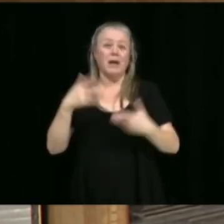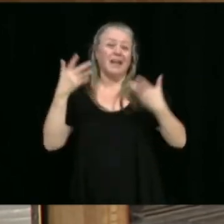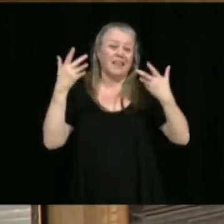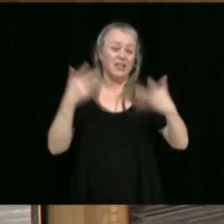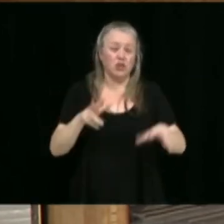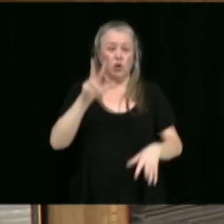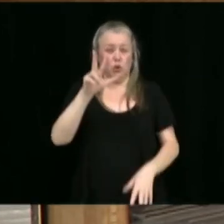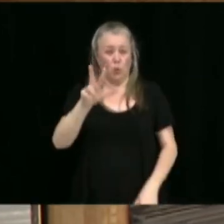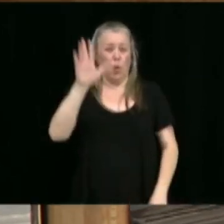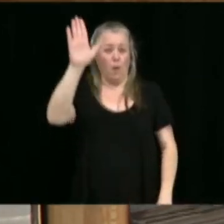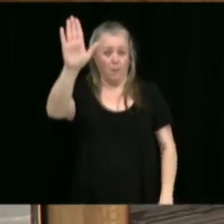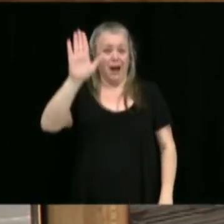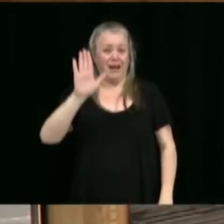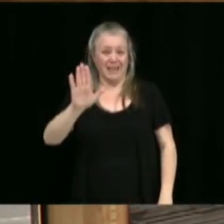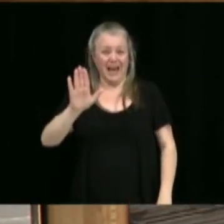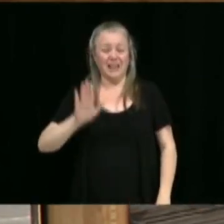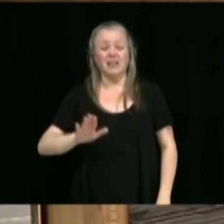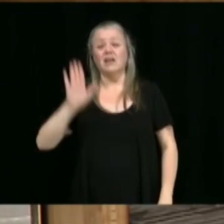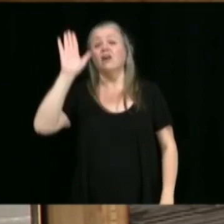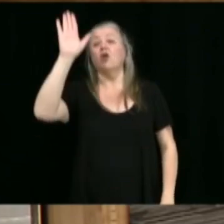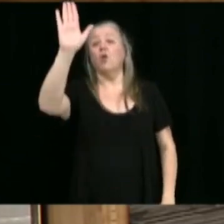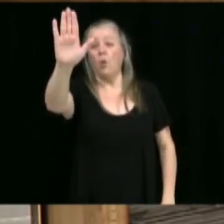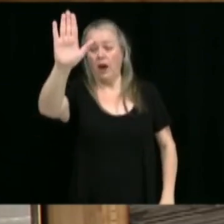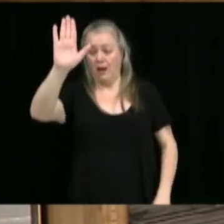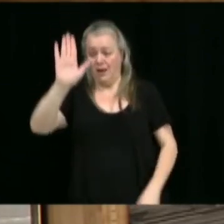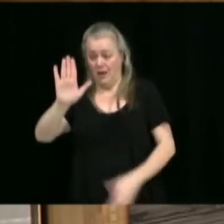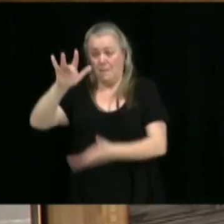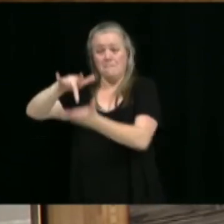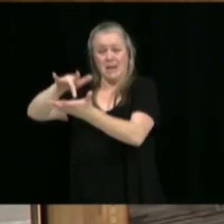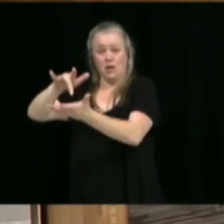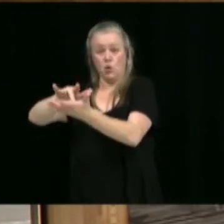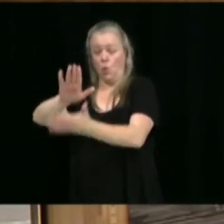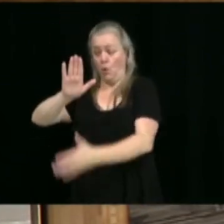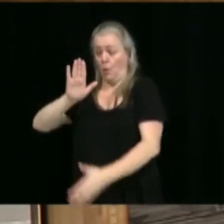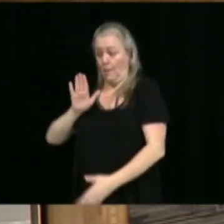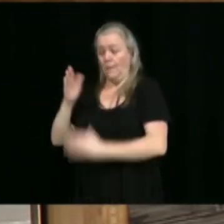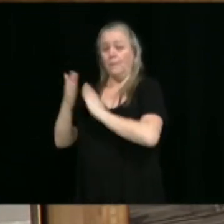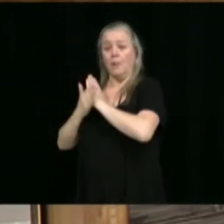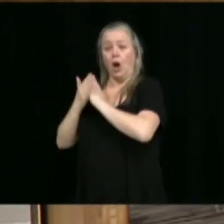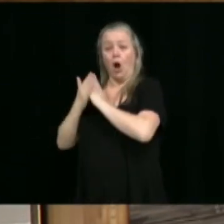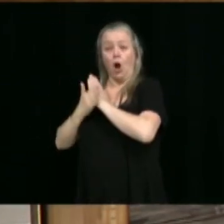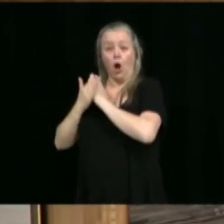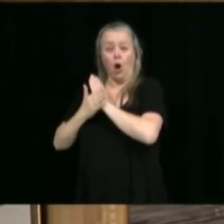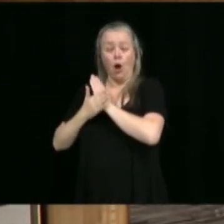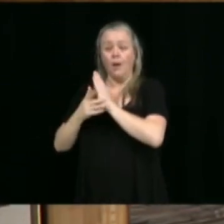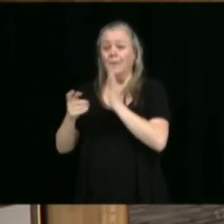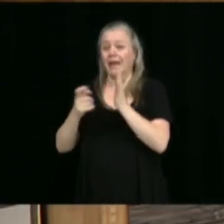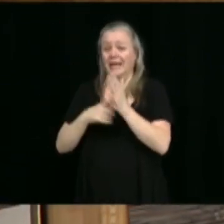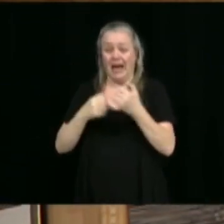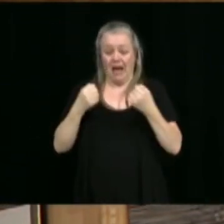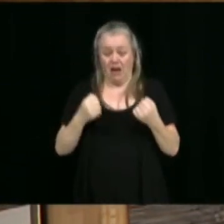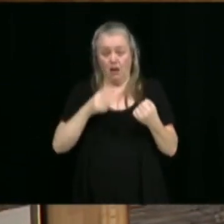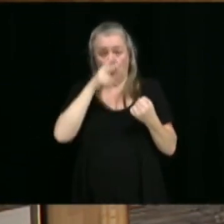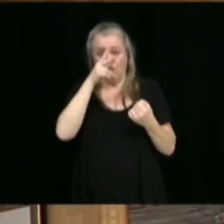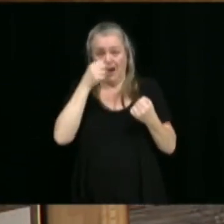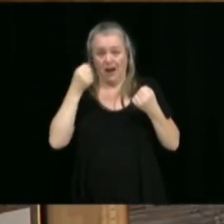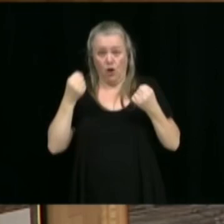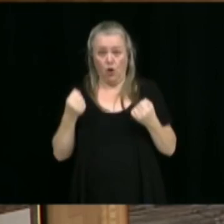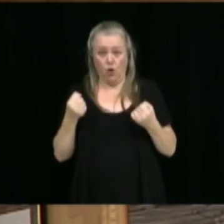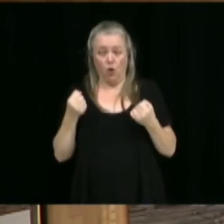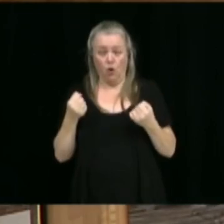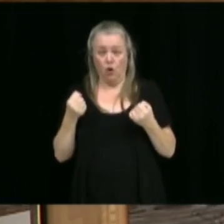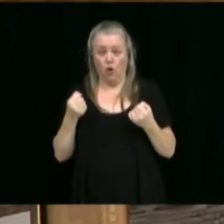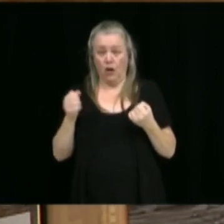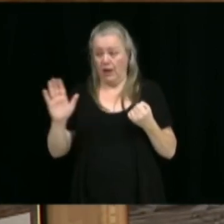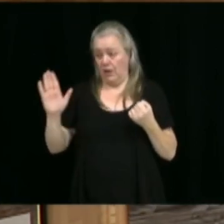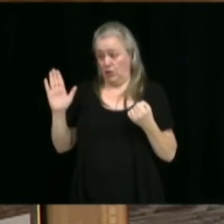trois pancartes. Il y en a une au loin, il y en a une dans le terre-plein, puis il y en a une sur le bord. Sauf que quand on est à cette lumière-là, celle qui est